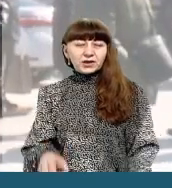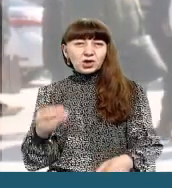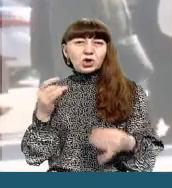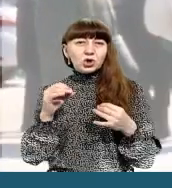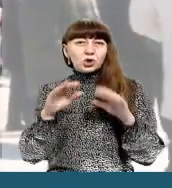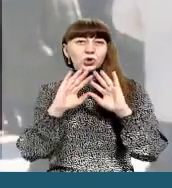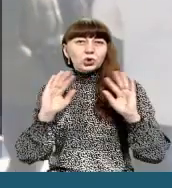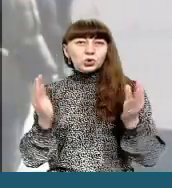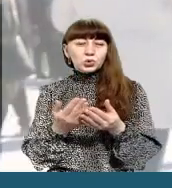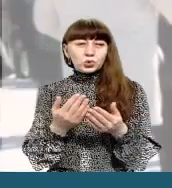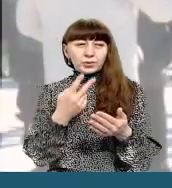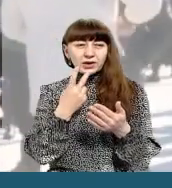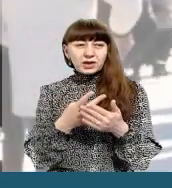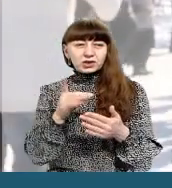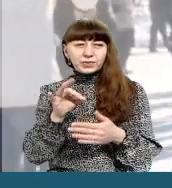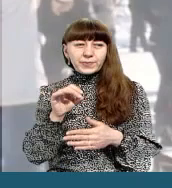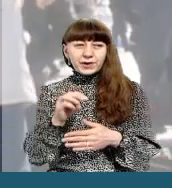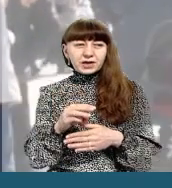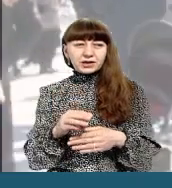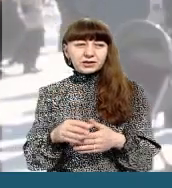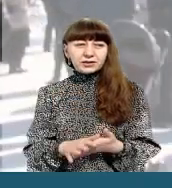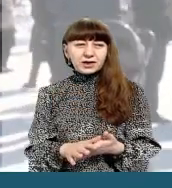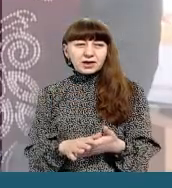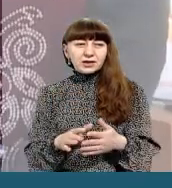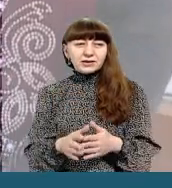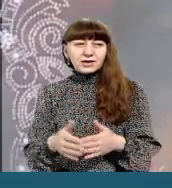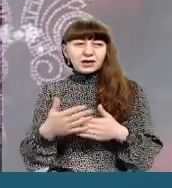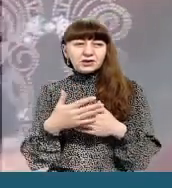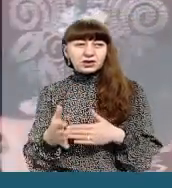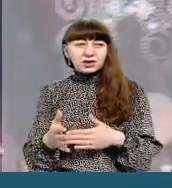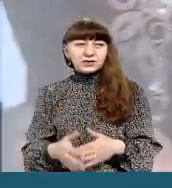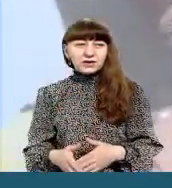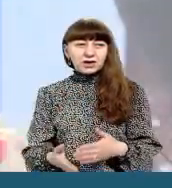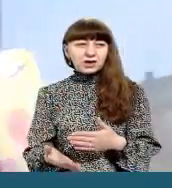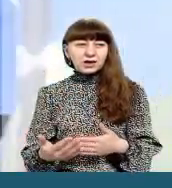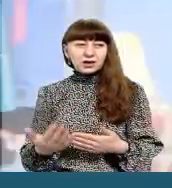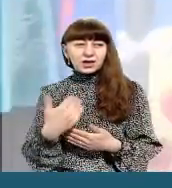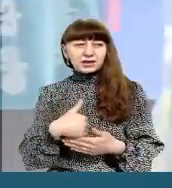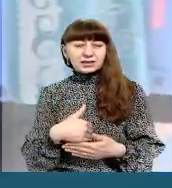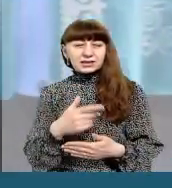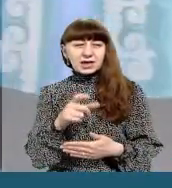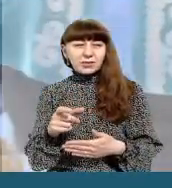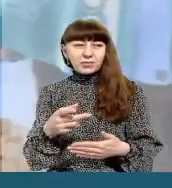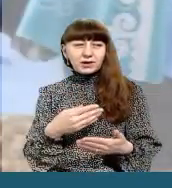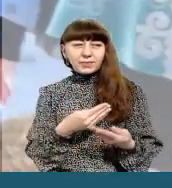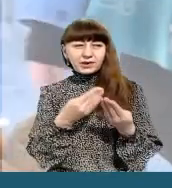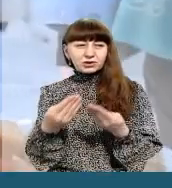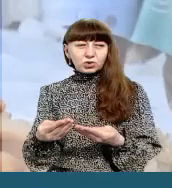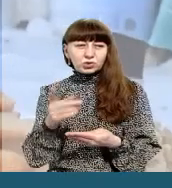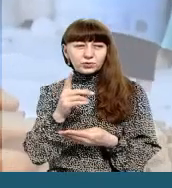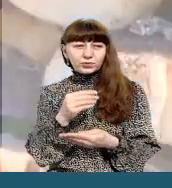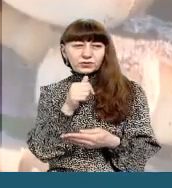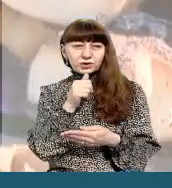сәнінде келтіретін киіз үйлер қаз қатар тізіліп, есіктерін айқара ашты. Келген қонақтарға дәм ұсынылды. Керемет көңіл күймен